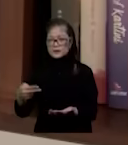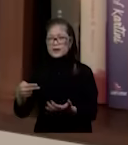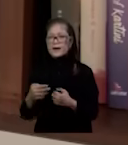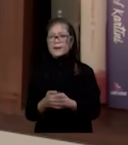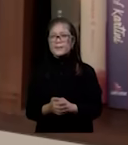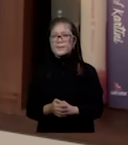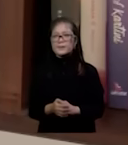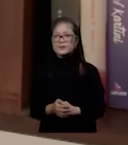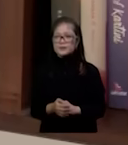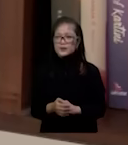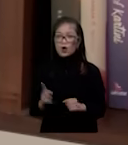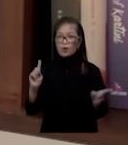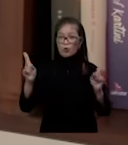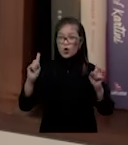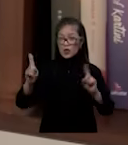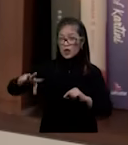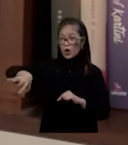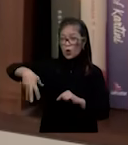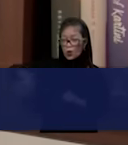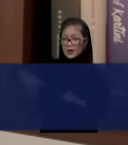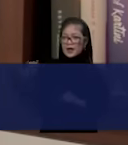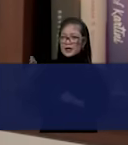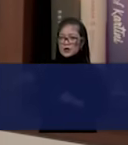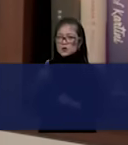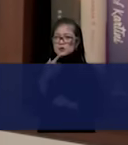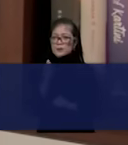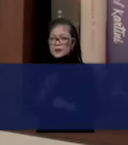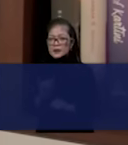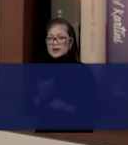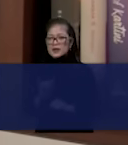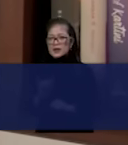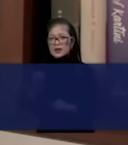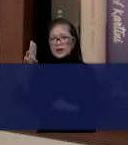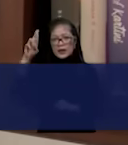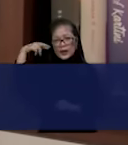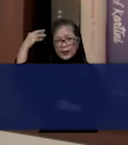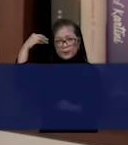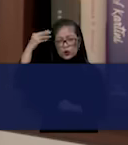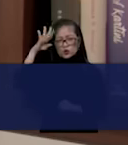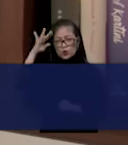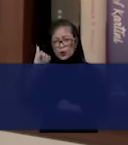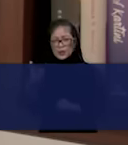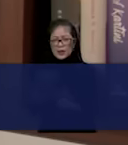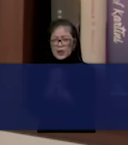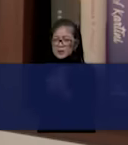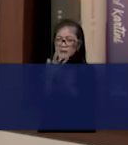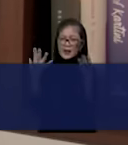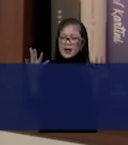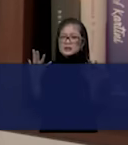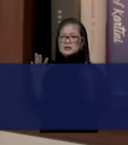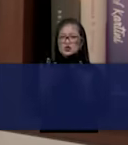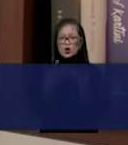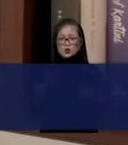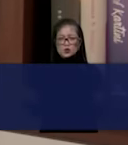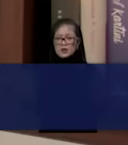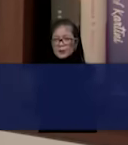Politik dinasti ini kan seperti benang kusut ya yang sulit diurai dan dicarikan jalan keluarnya.